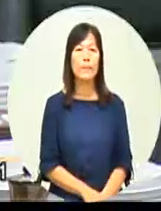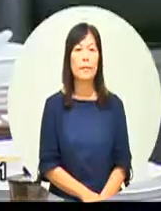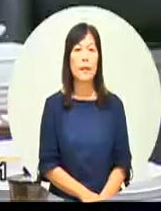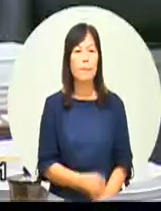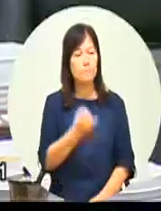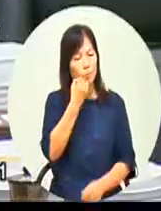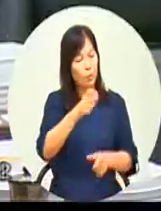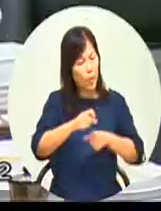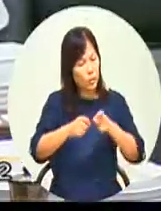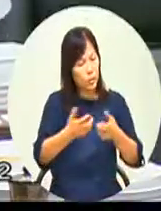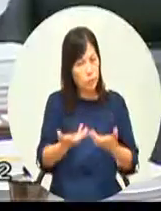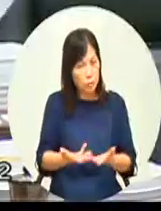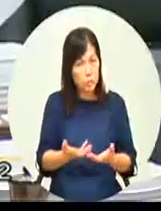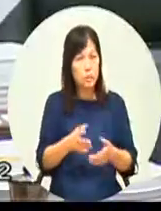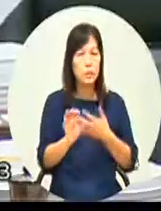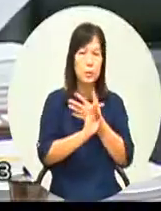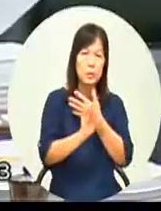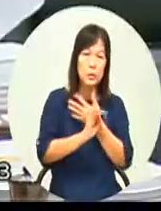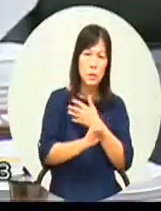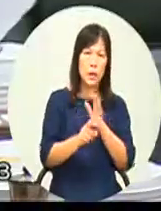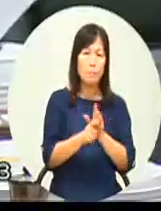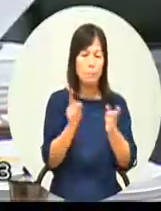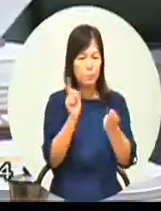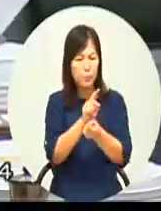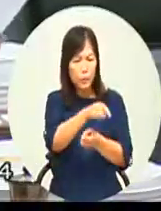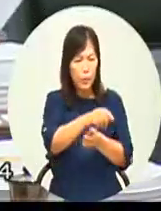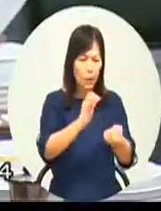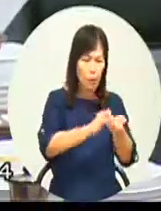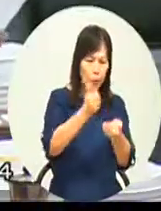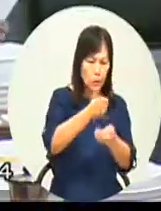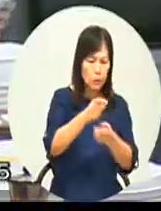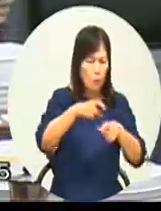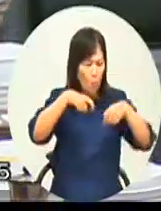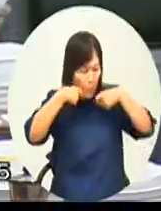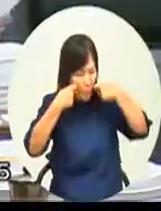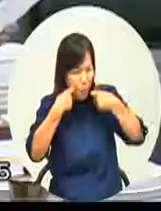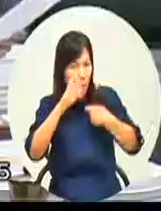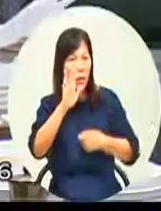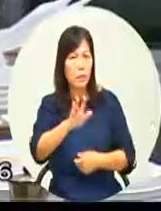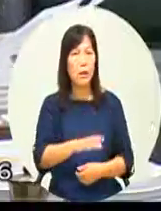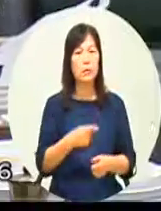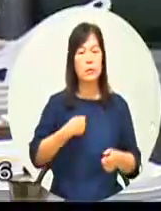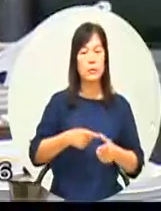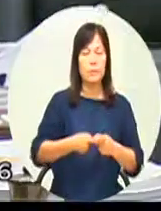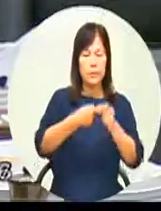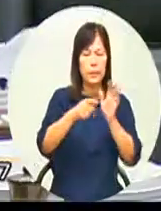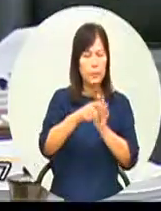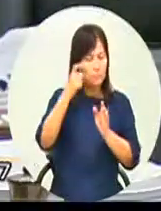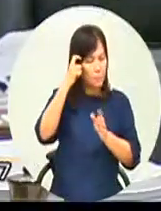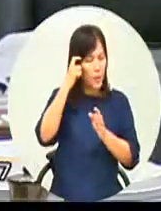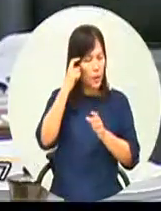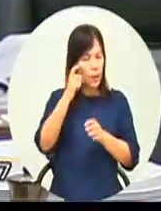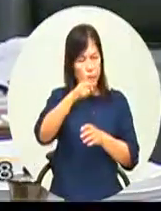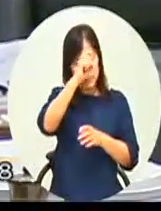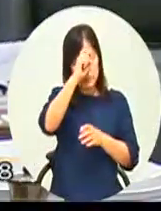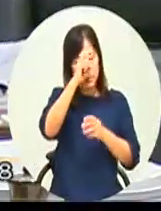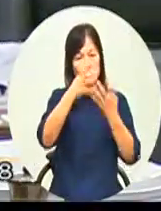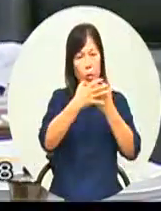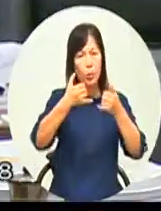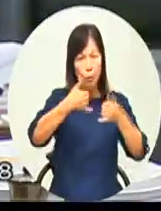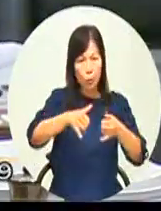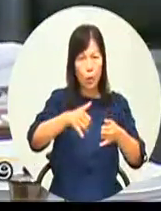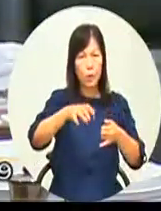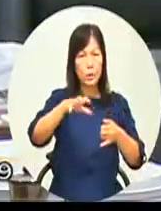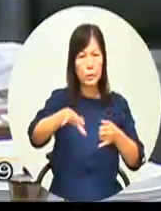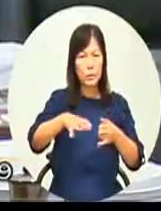设计看看？因为其实很多人也对玛雅各医师是很好奇的，所以这是我的一个要求，希望我们的网站可以再